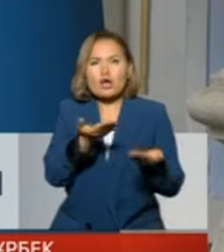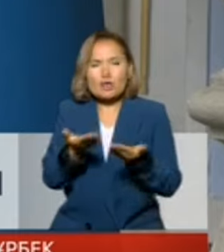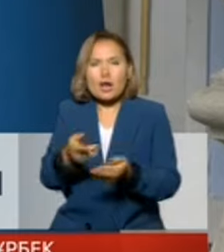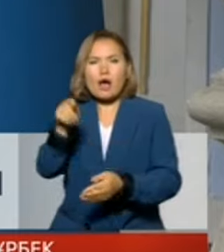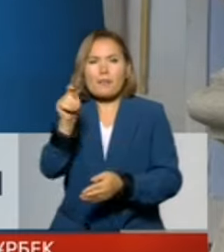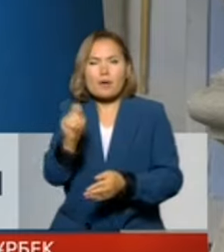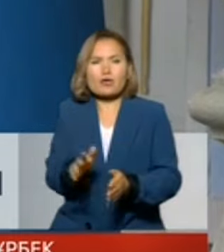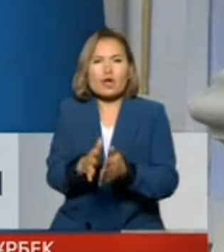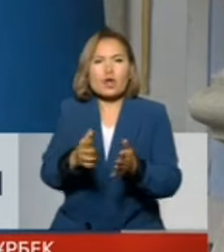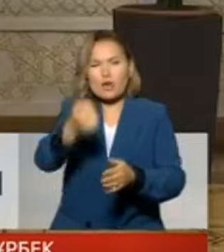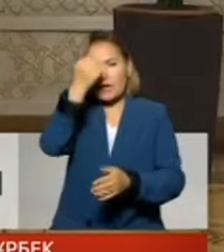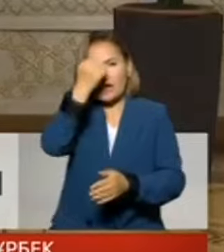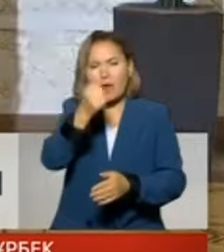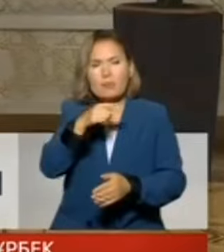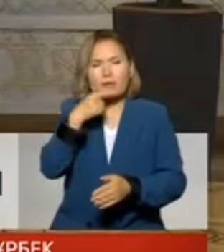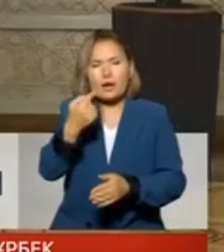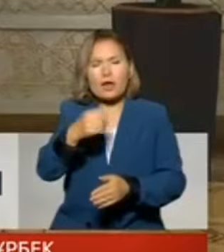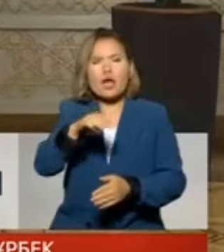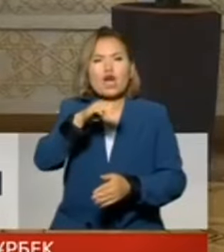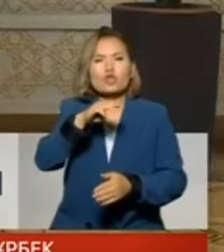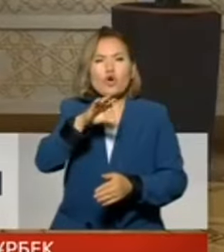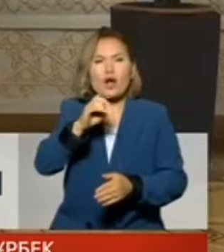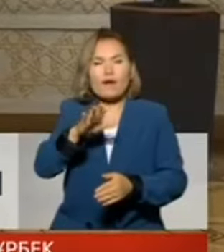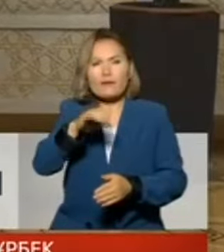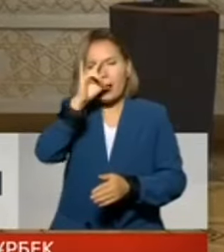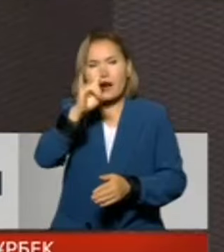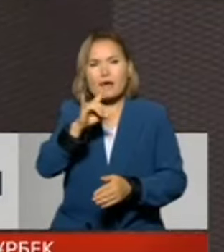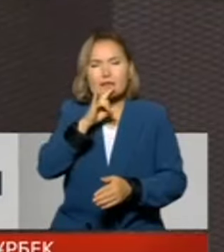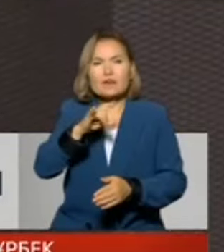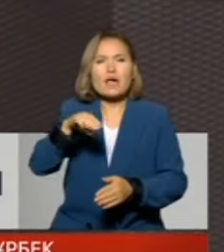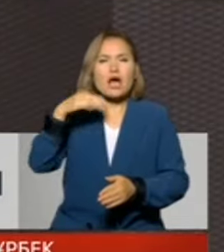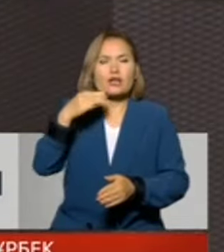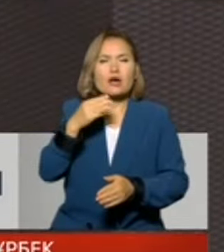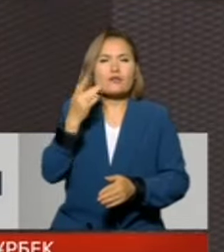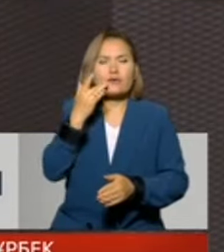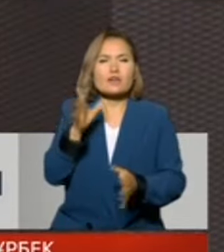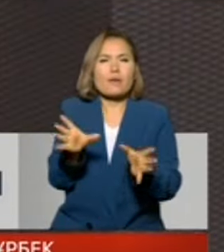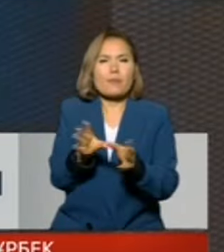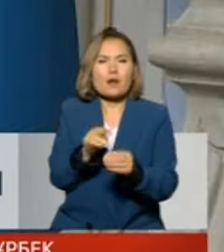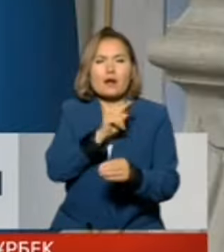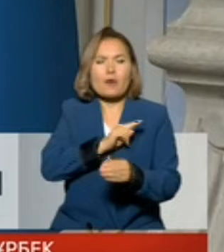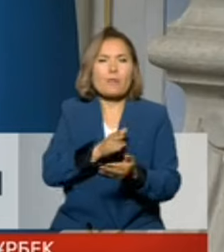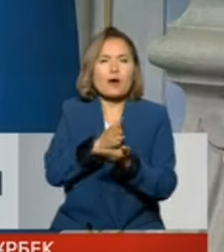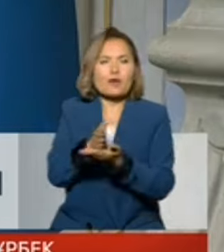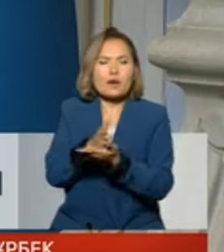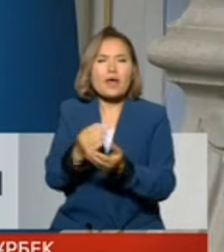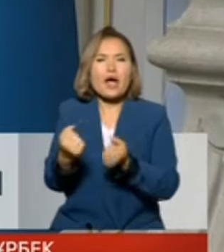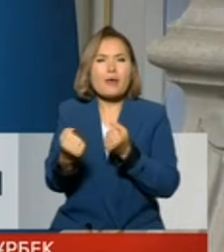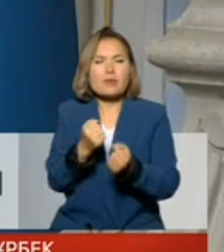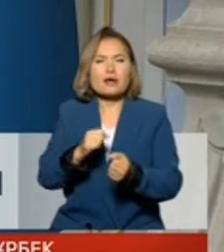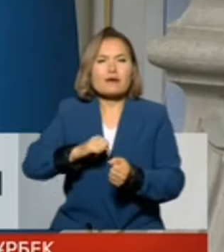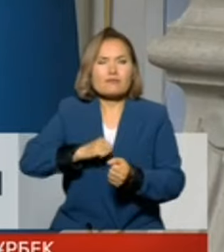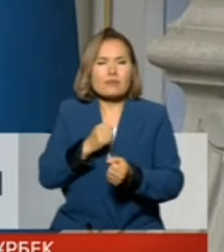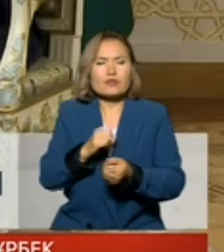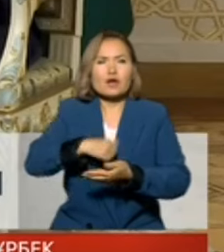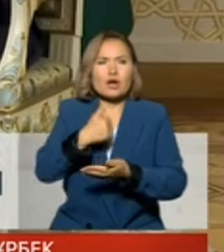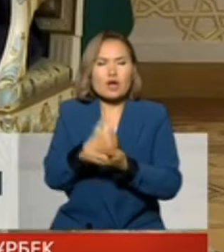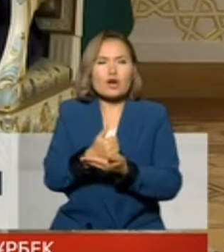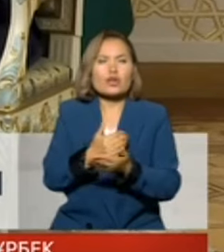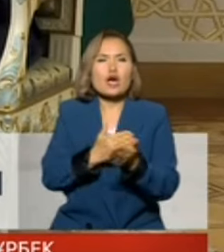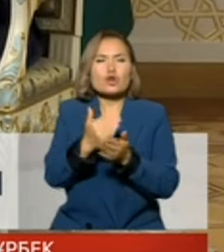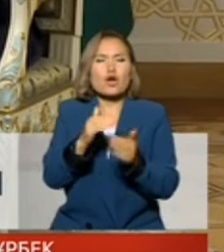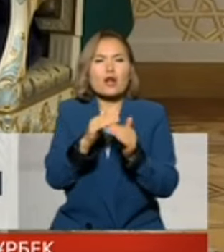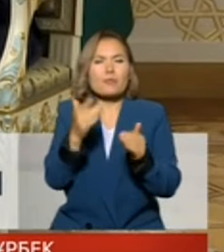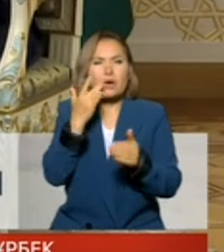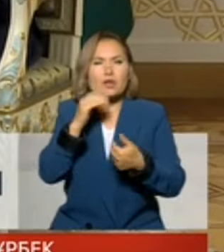алғанына ризашылығын білдірді. Қасым Жомарт Тоқаев Қазақстан мен Тәжікстанның көп жақты серіктестігінің берік негізі саналатын жоғары